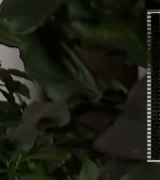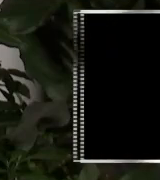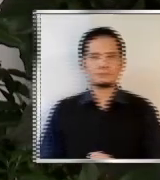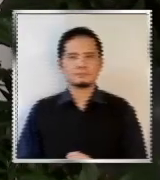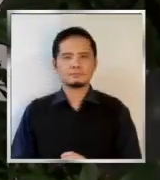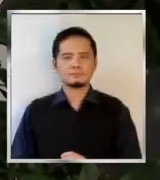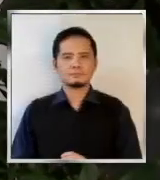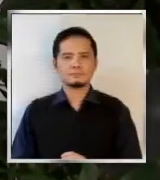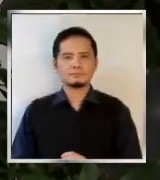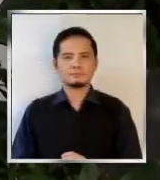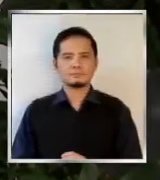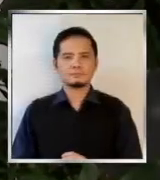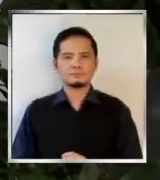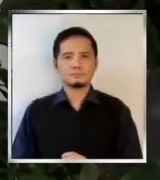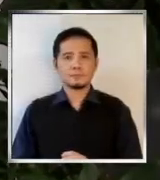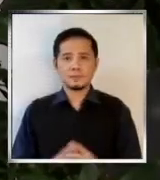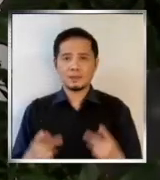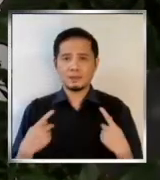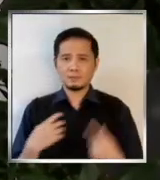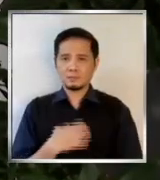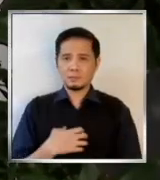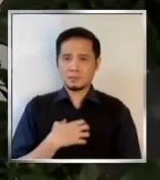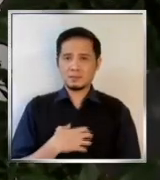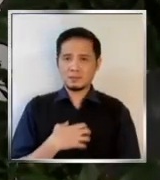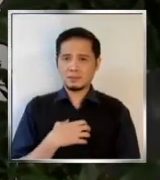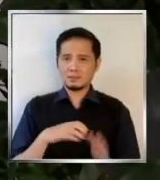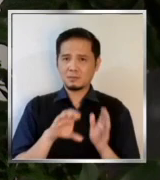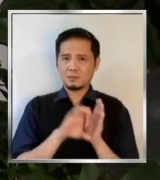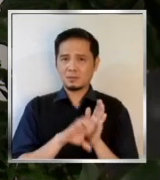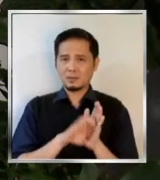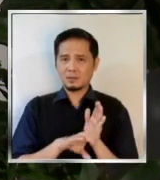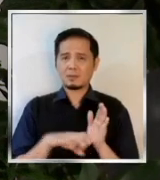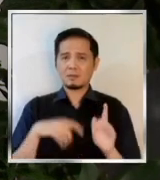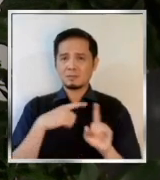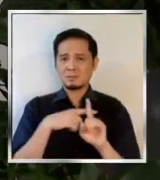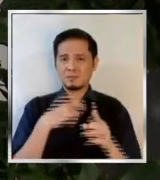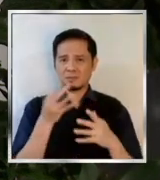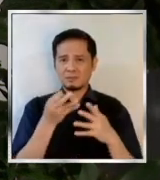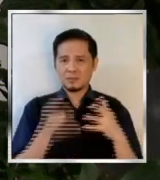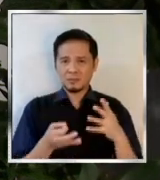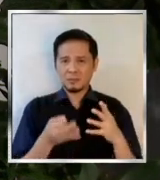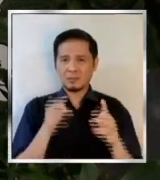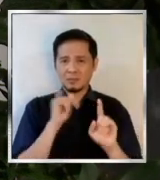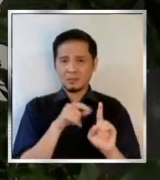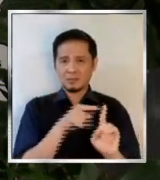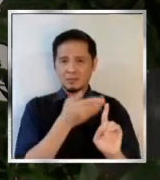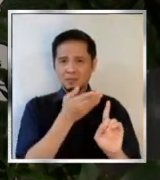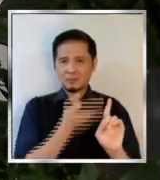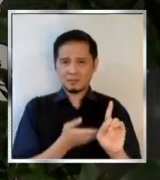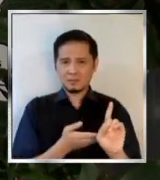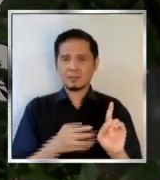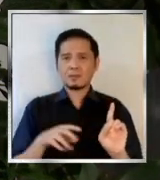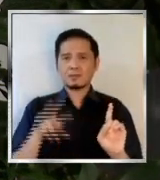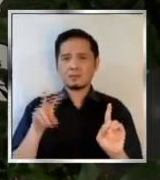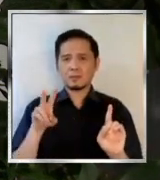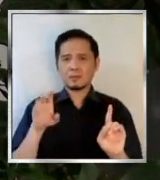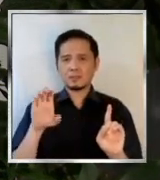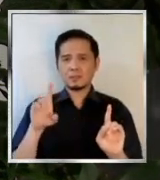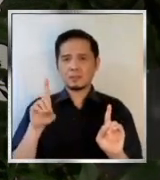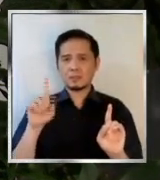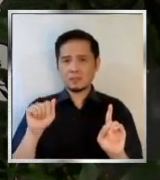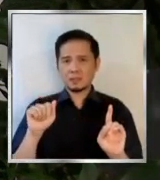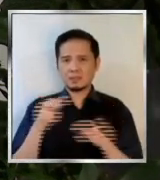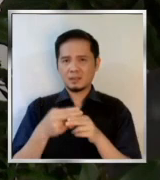Sinampahan ng reklamong kriminal at administratibo si Basis Conversion and Development Authority o BCDA President Vince Dizon at ilan pang